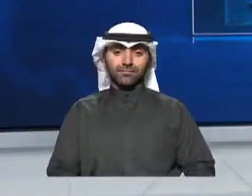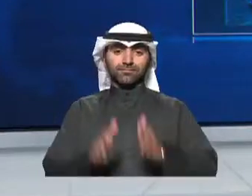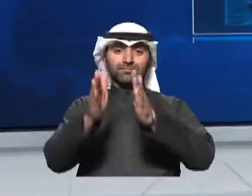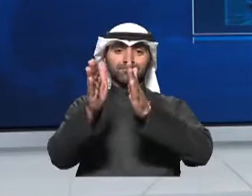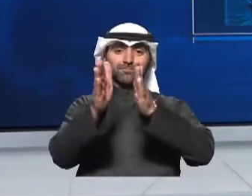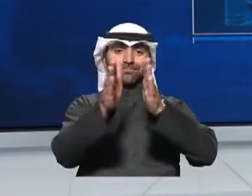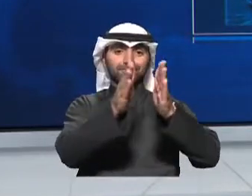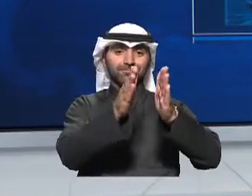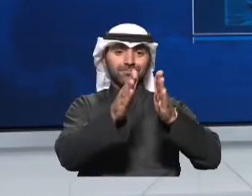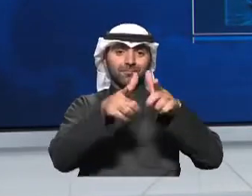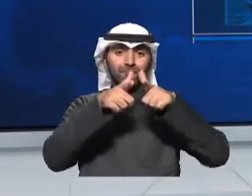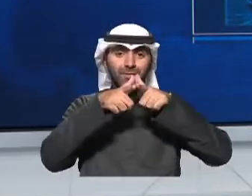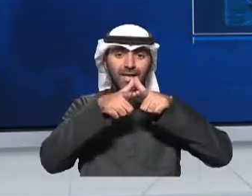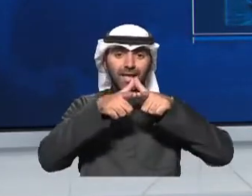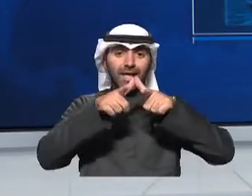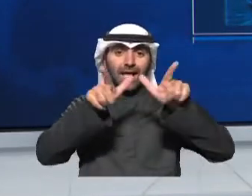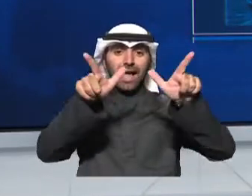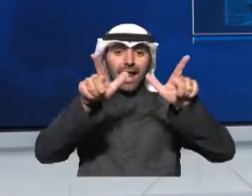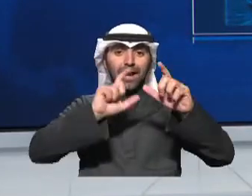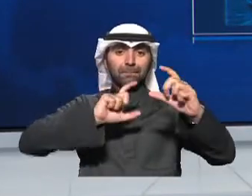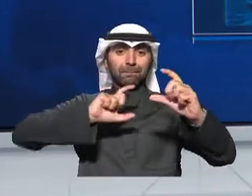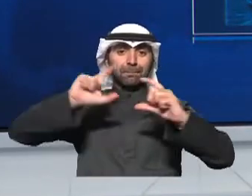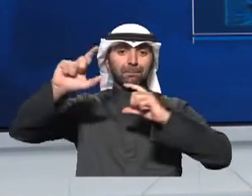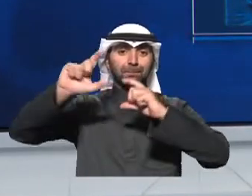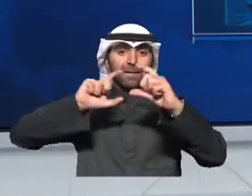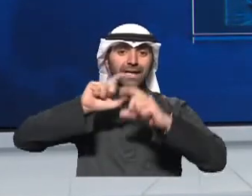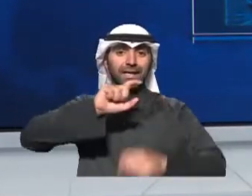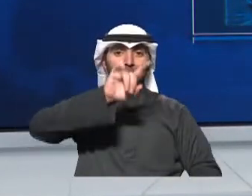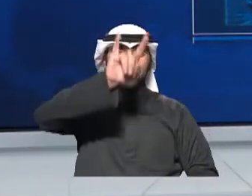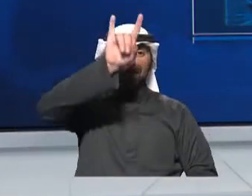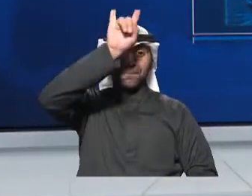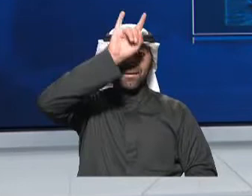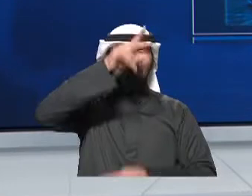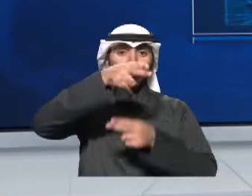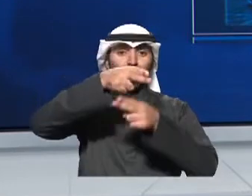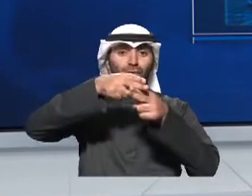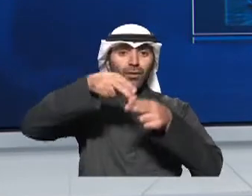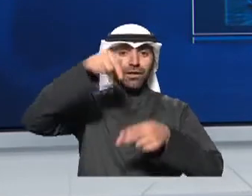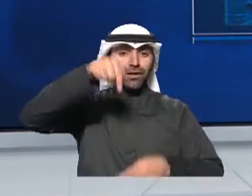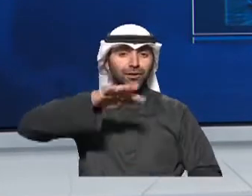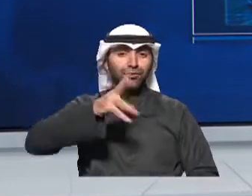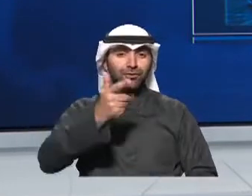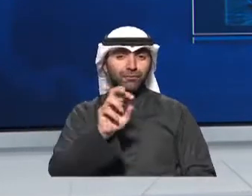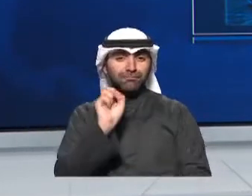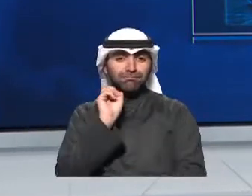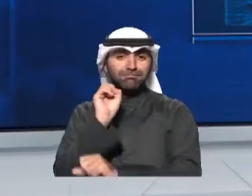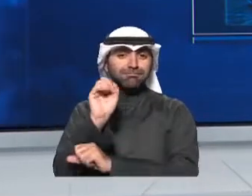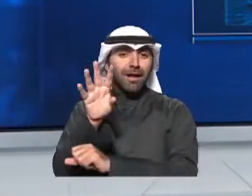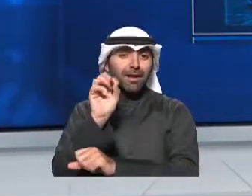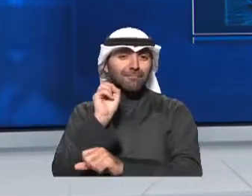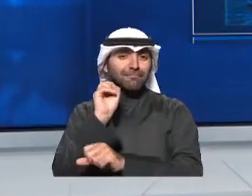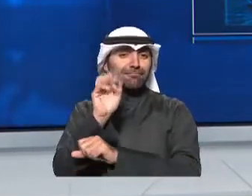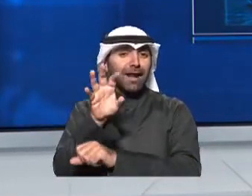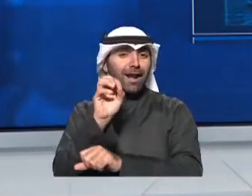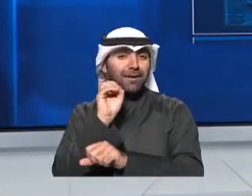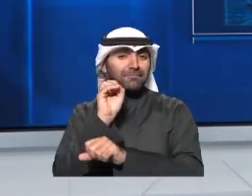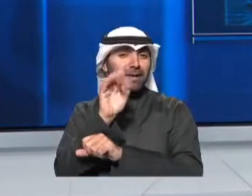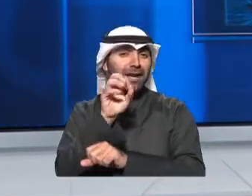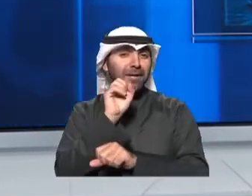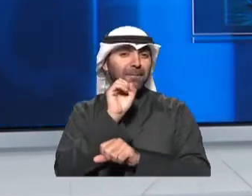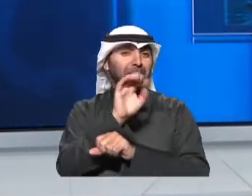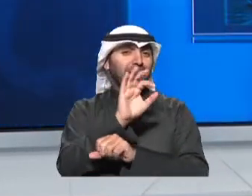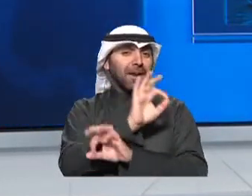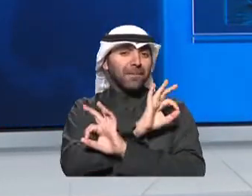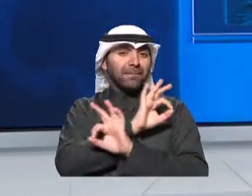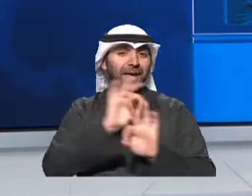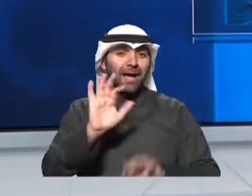أطلق بنك الكويت المركزي حملة توعوية مصرفية بعنوان لنكن على دراية، وذلك